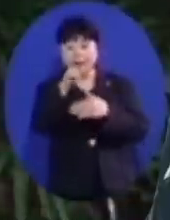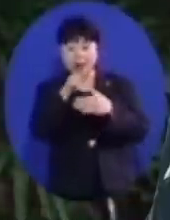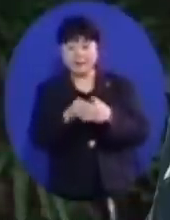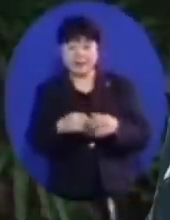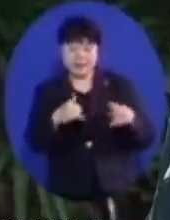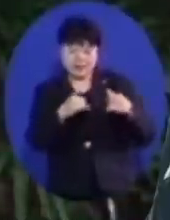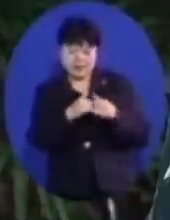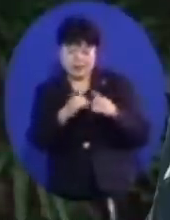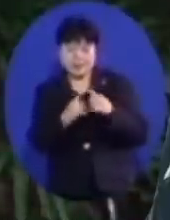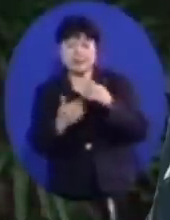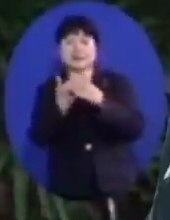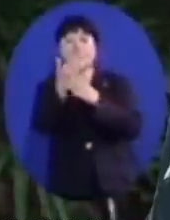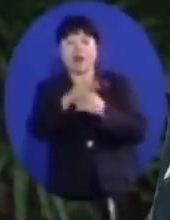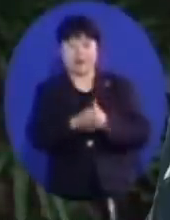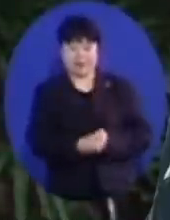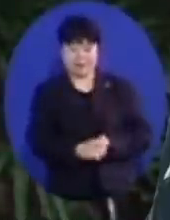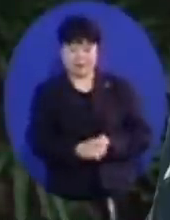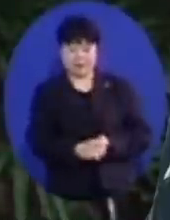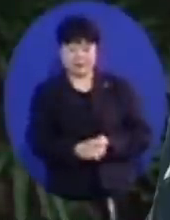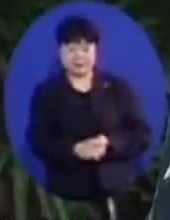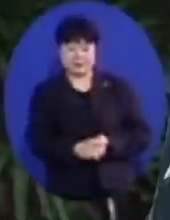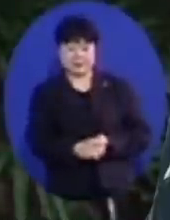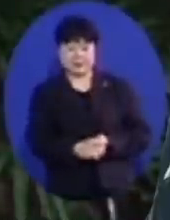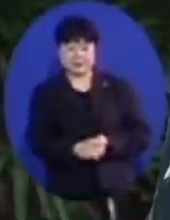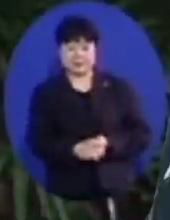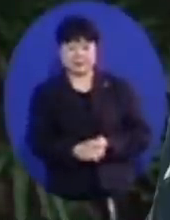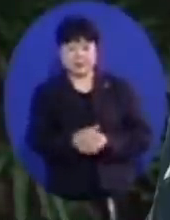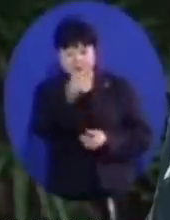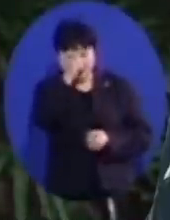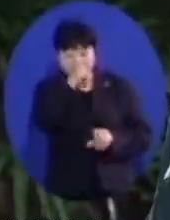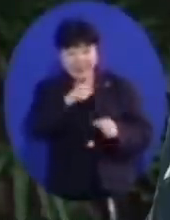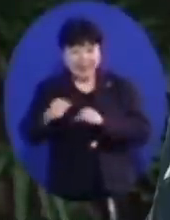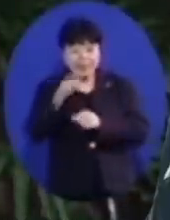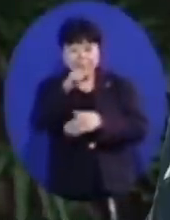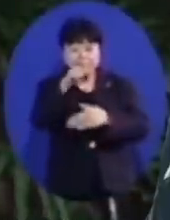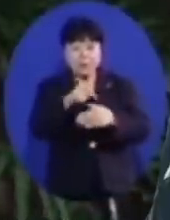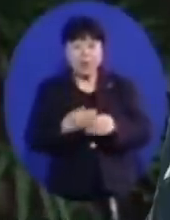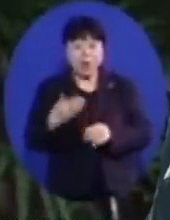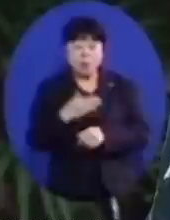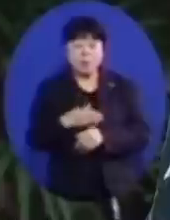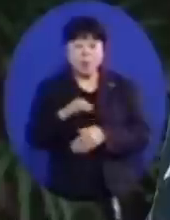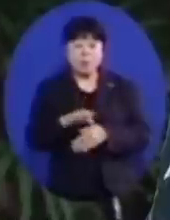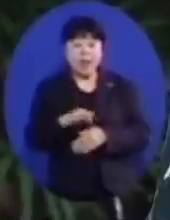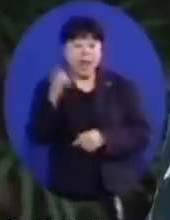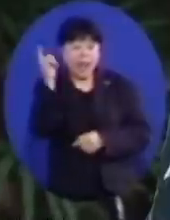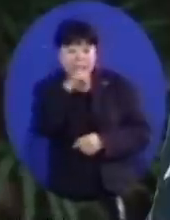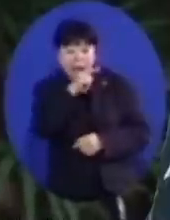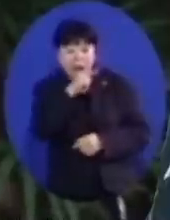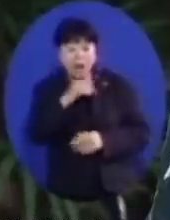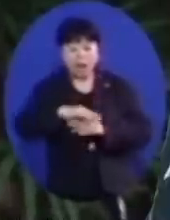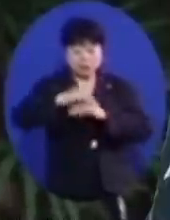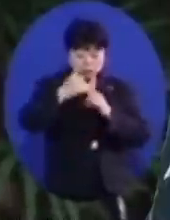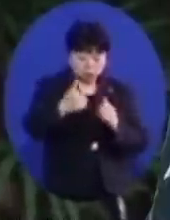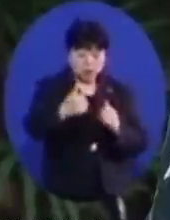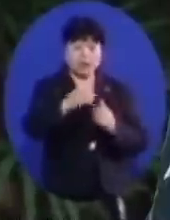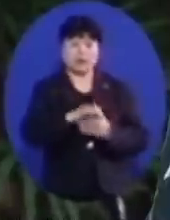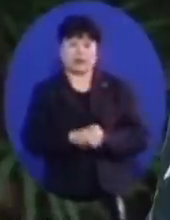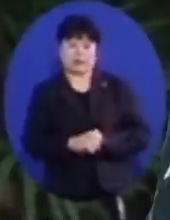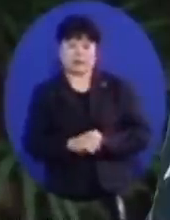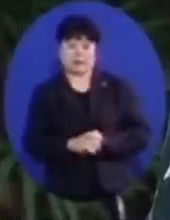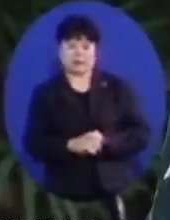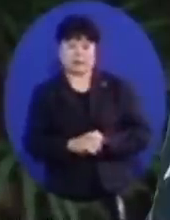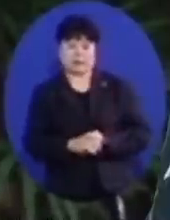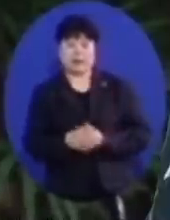전쟁이 일어나는 것입니다 행하는 내 마음에 육체 속에 있는 악이 도전을 하는 것입니다 그래서